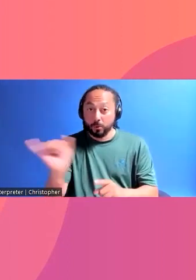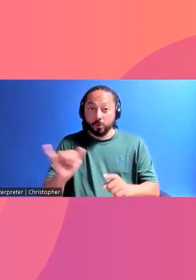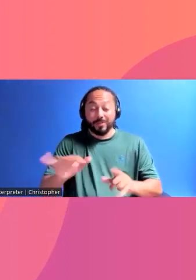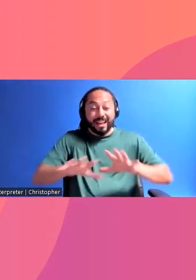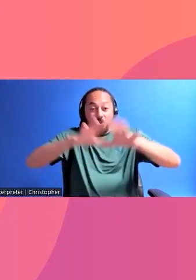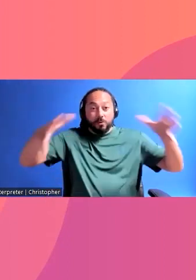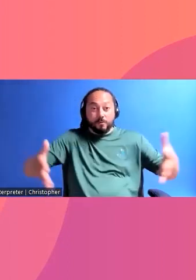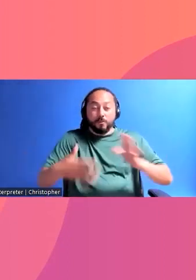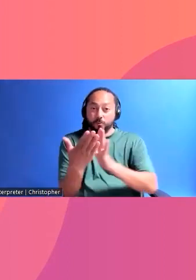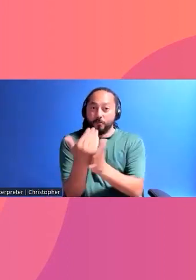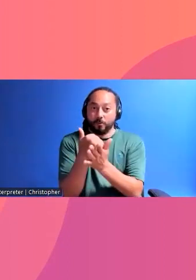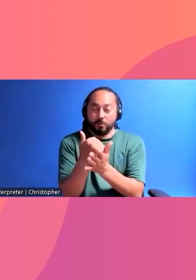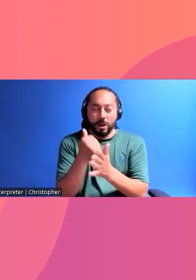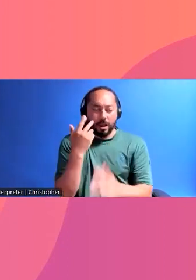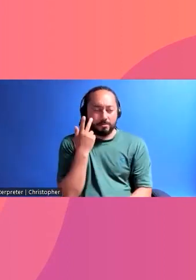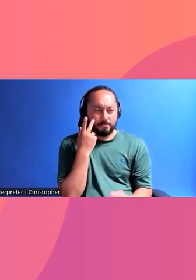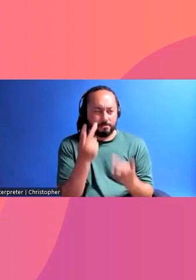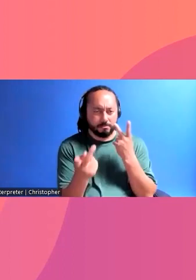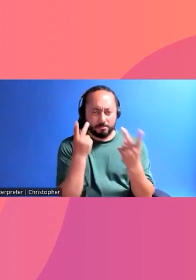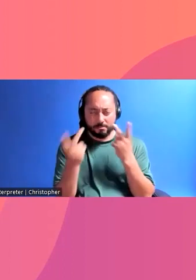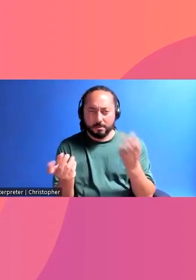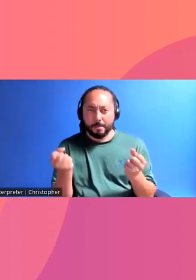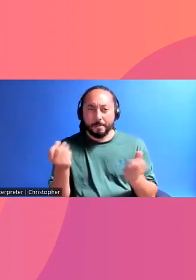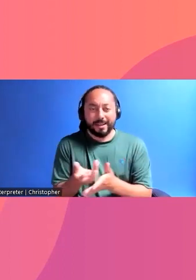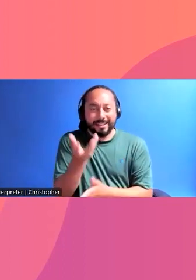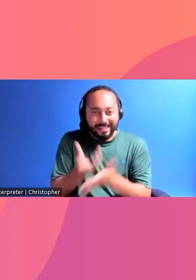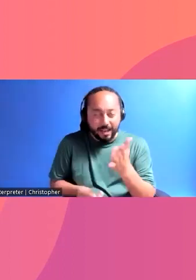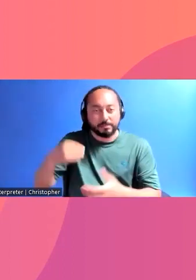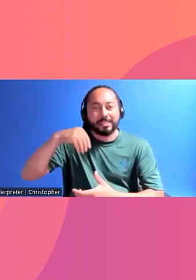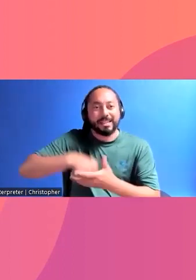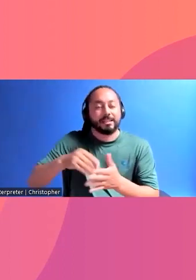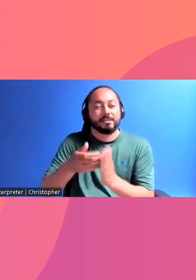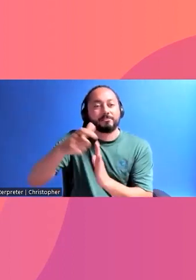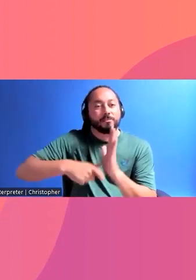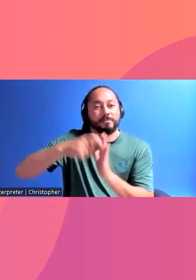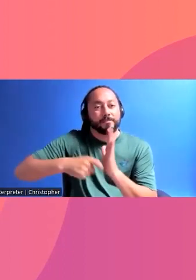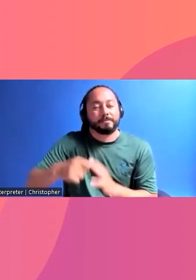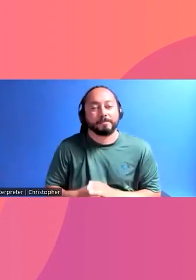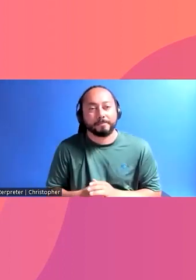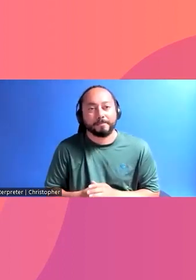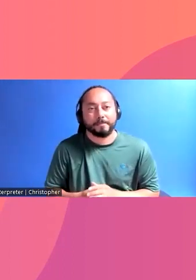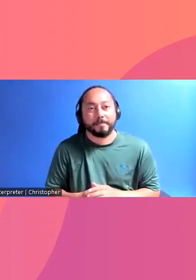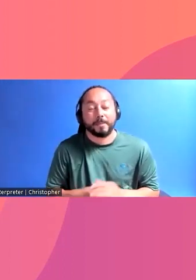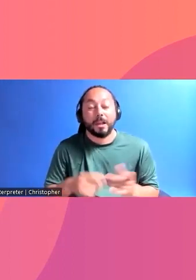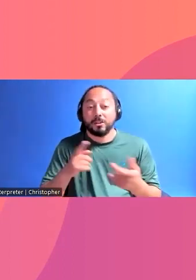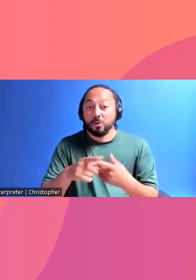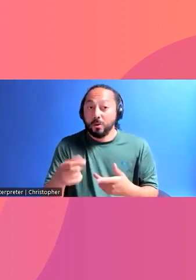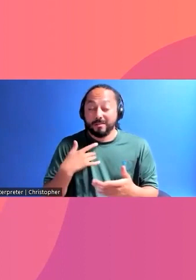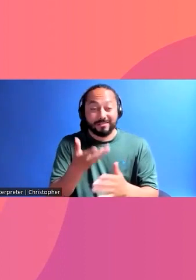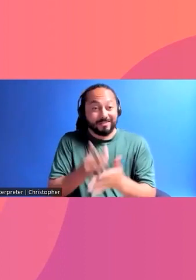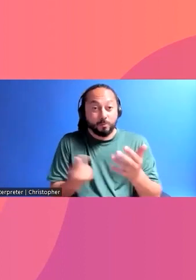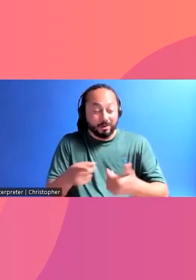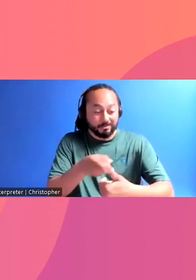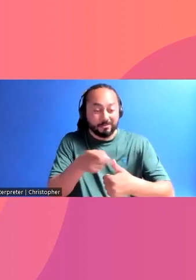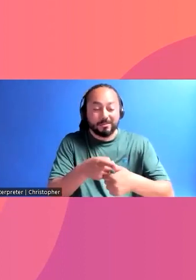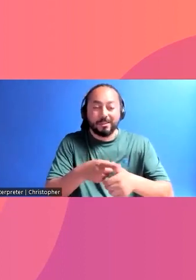Mener cette revue exploratoire nous a amené à connaître les différentes lacunes qui existent dans